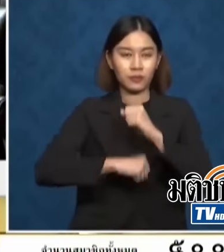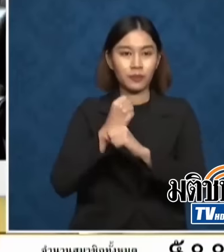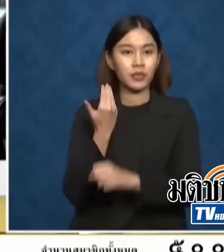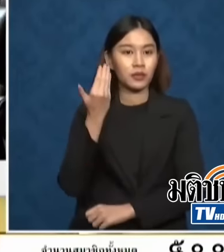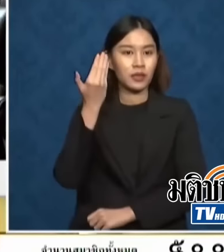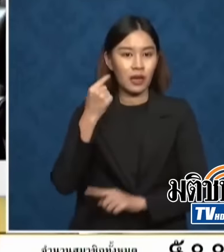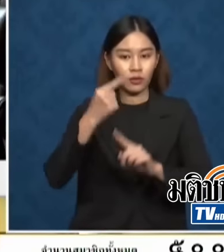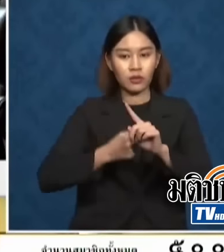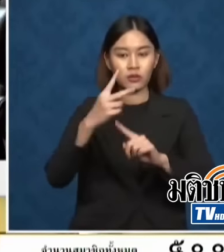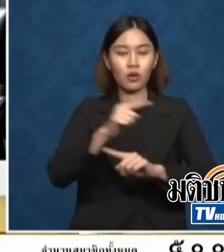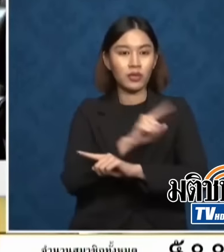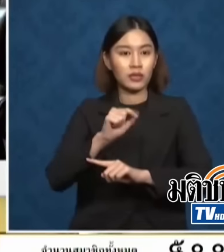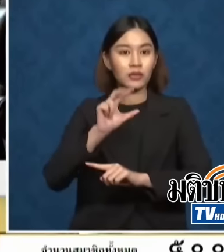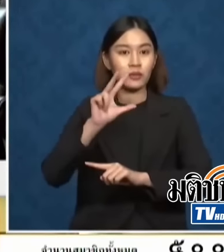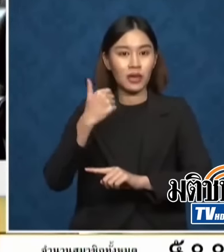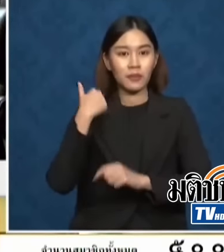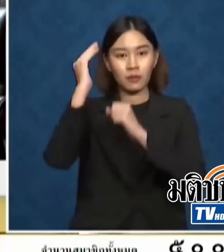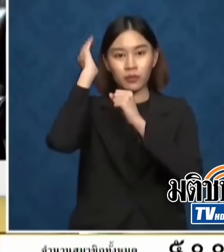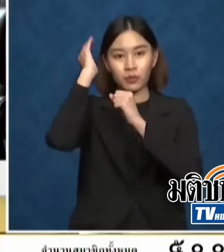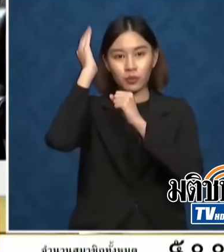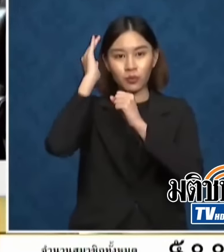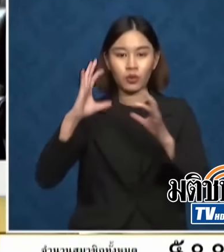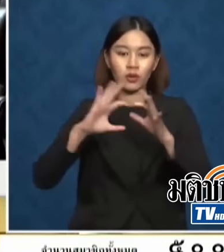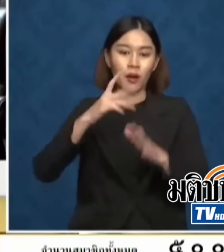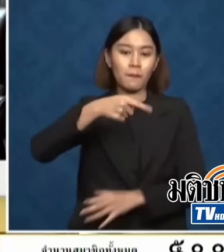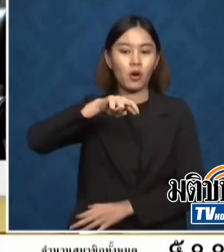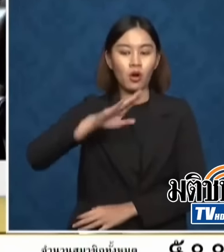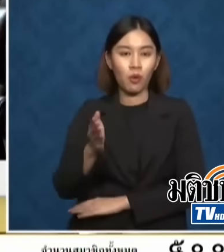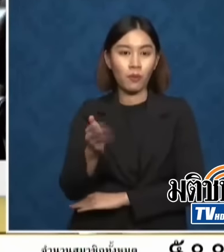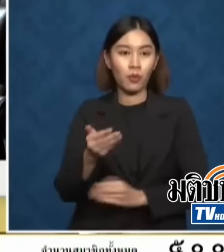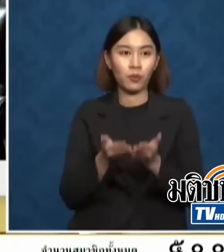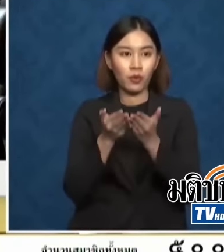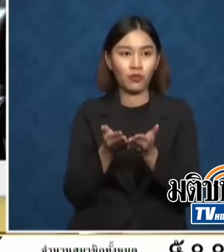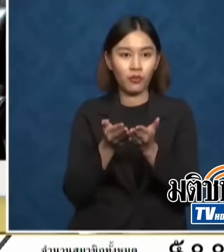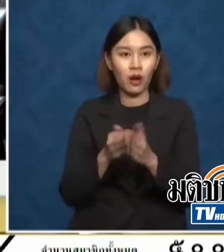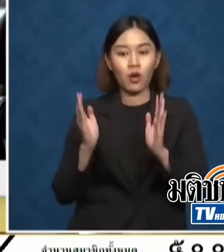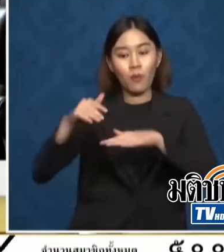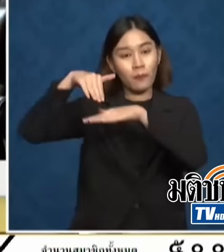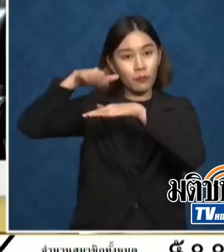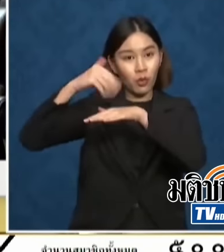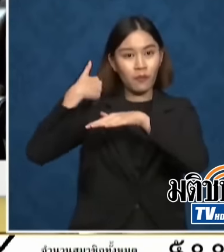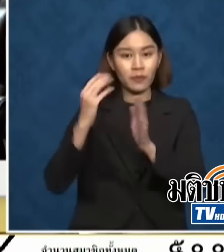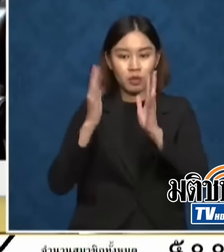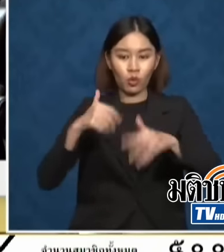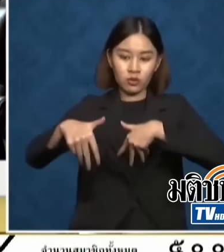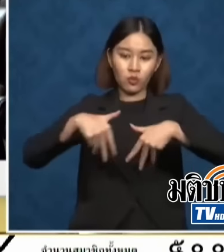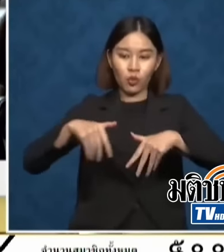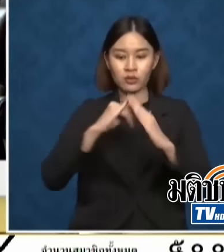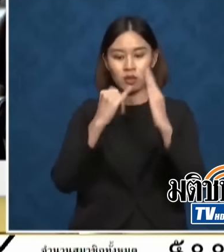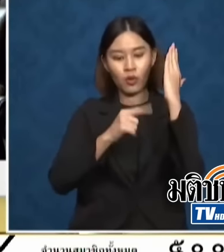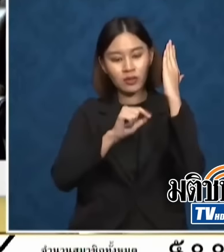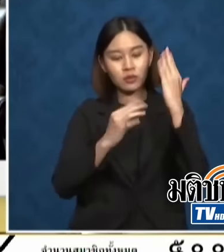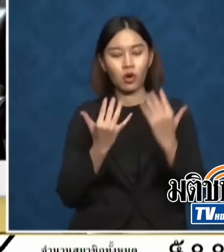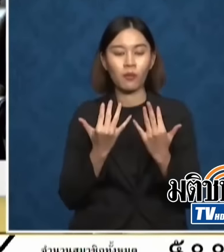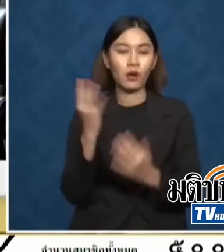ววันที่23กุมภาพันธ์เราอภิปรายเรื่องพรบประมงนี้ข้างบนมีพี่น้องชาวประมงมากกว่า22จังหวัดมารอฟัง